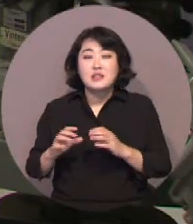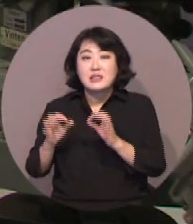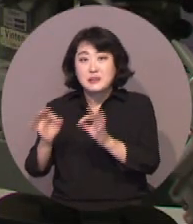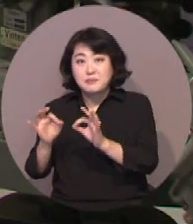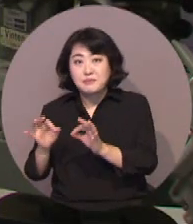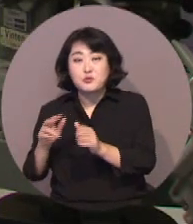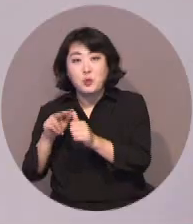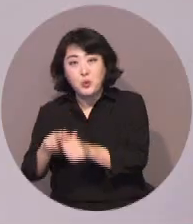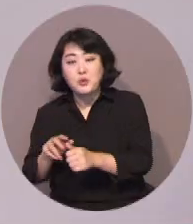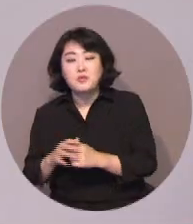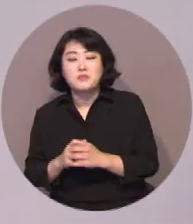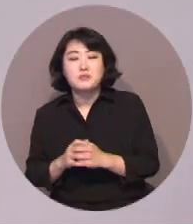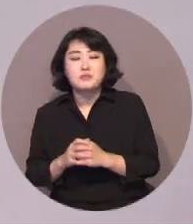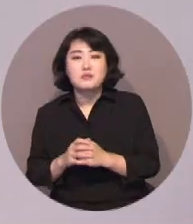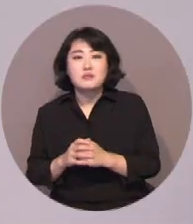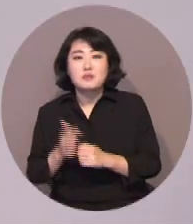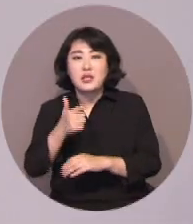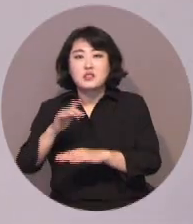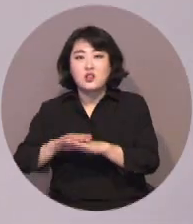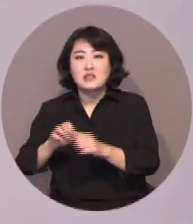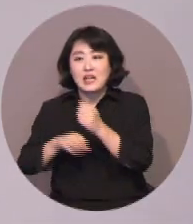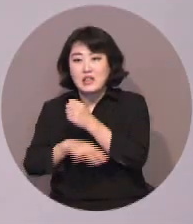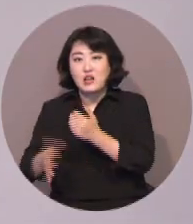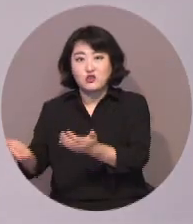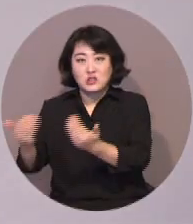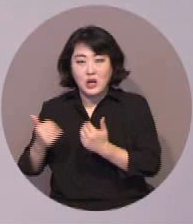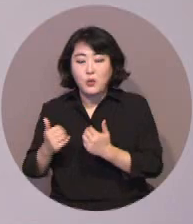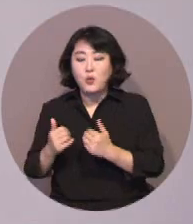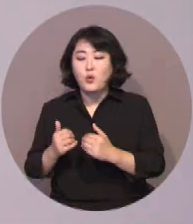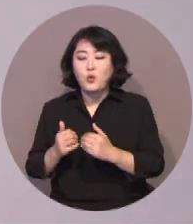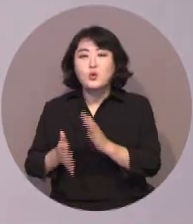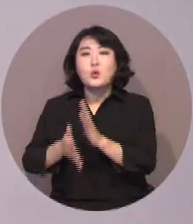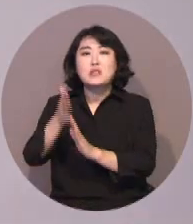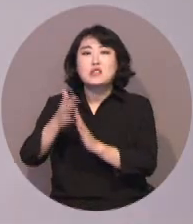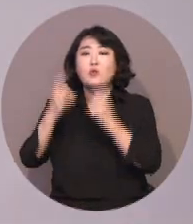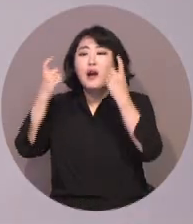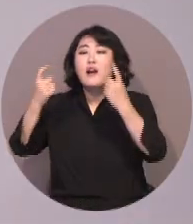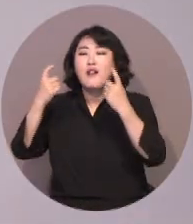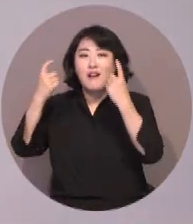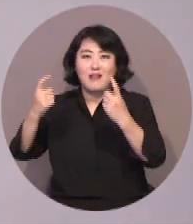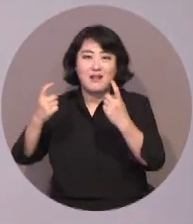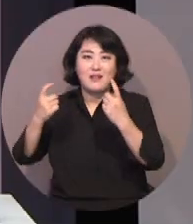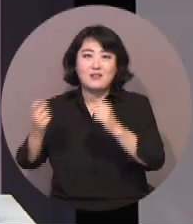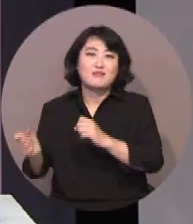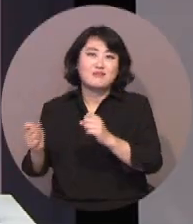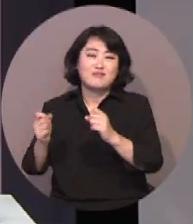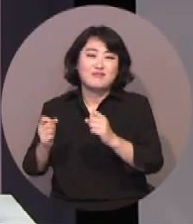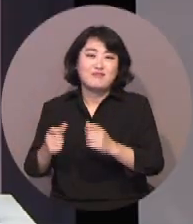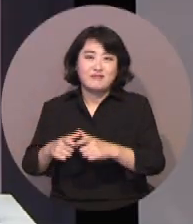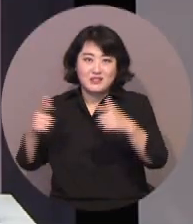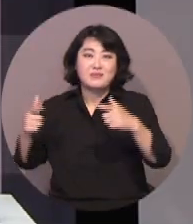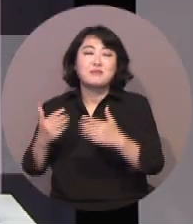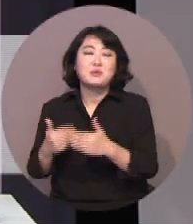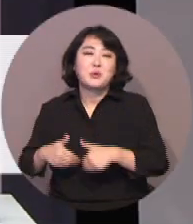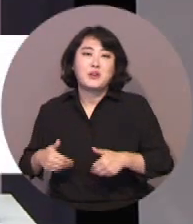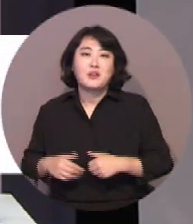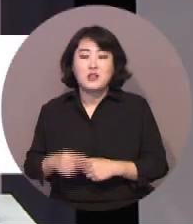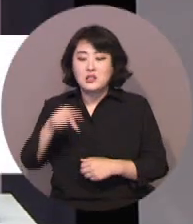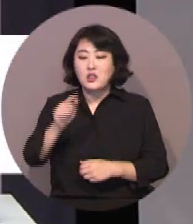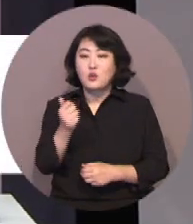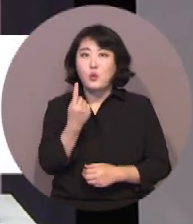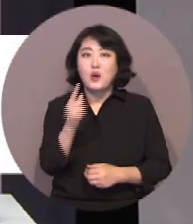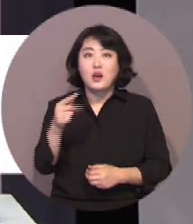대전시 산하 기관 유치와 함께 도신 관광 활성화를 대안으로 내놨습니다 터너 동에는 여행자를 위한